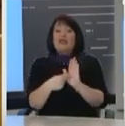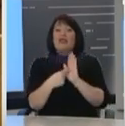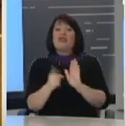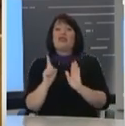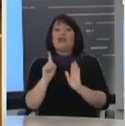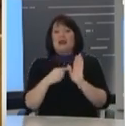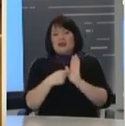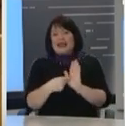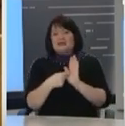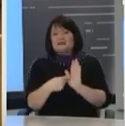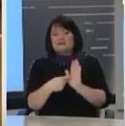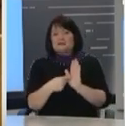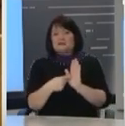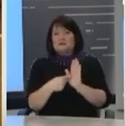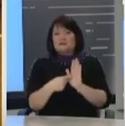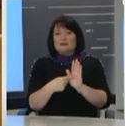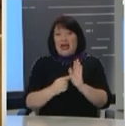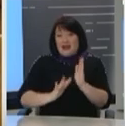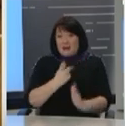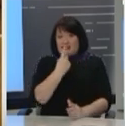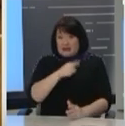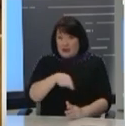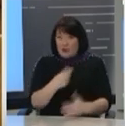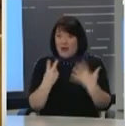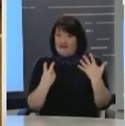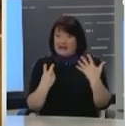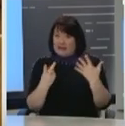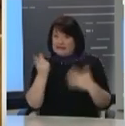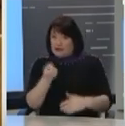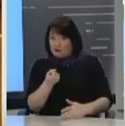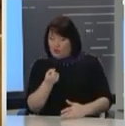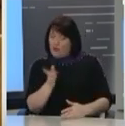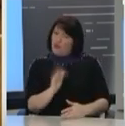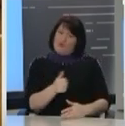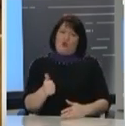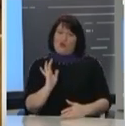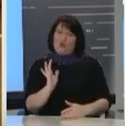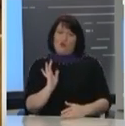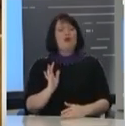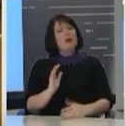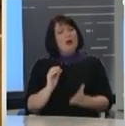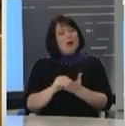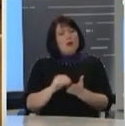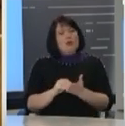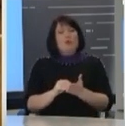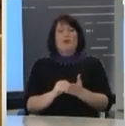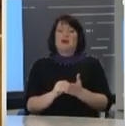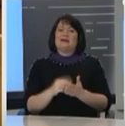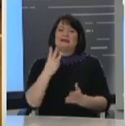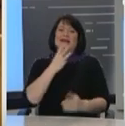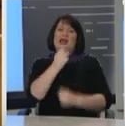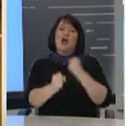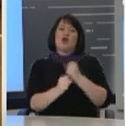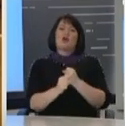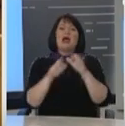ρυθμοί ανάπτυξης στο 1,7, αλλά είναι και το γεγονός ότι μέσα σε μία τριετία